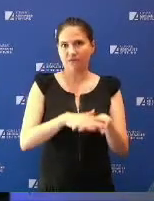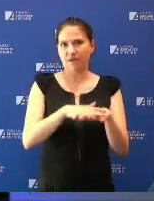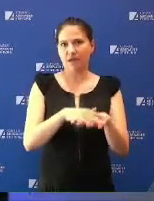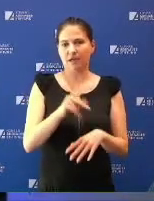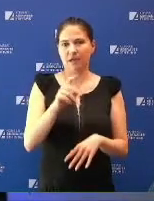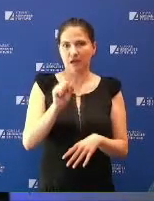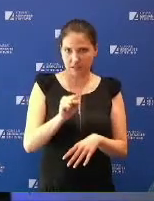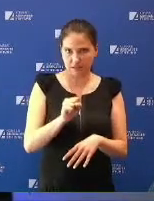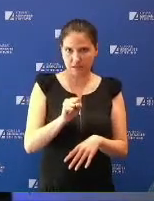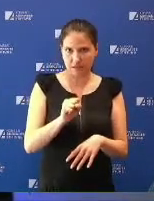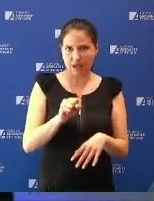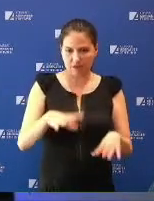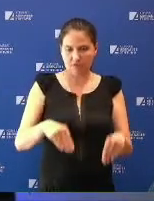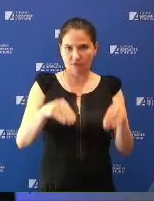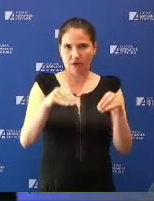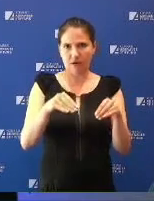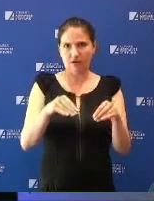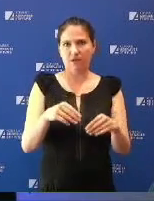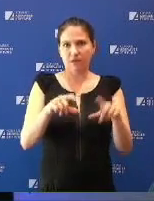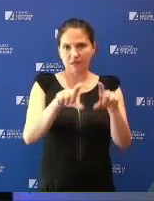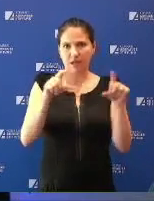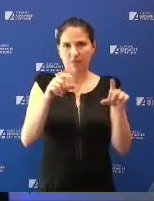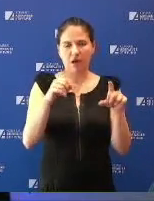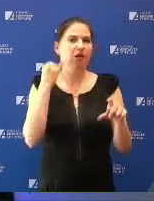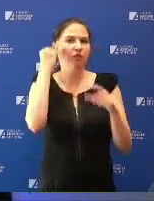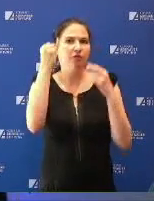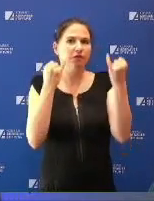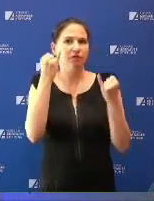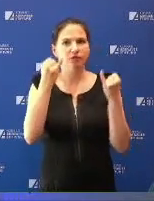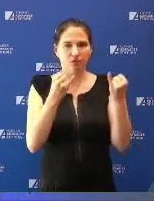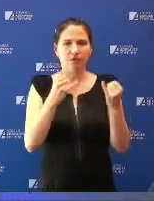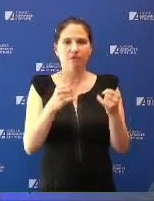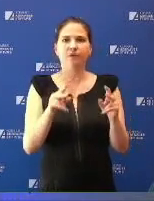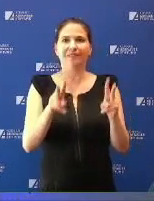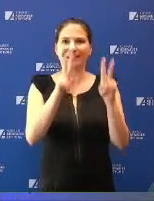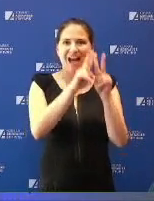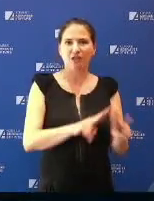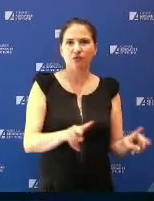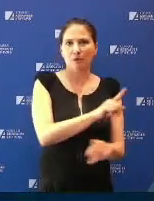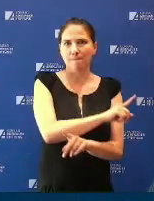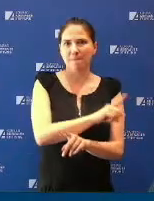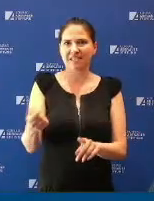und dem Thema Innovation. Los geht's von Karlsruhe bis nach Singapur.